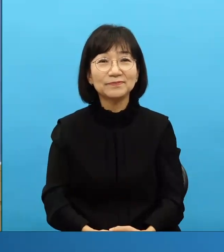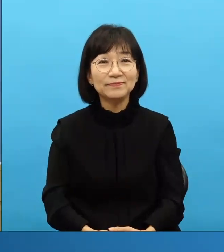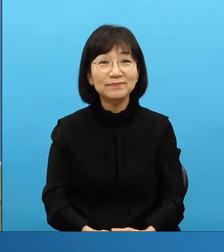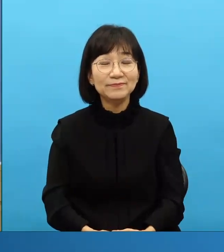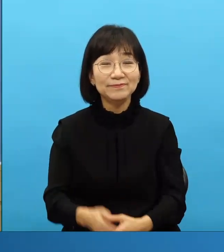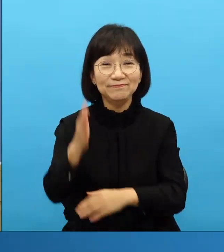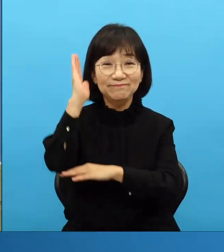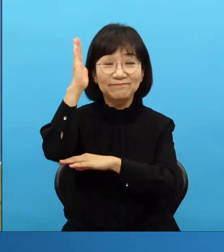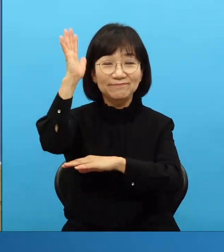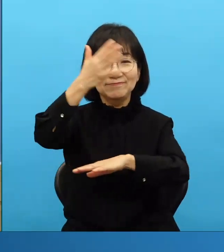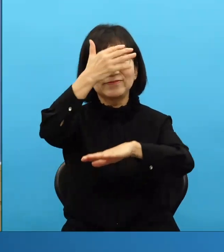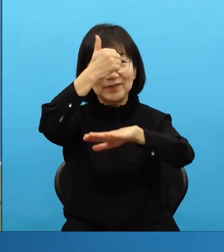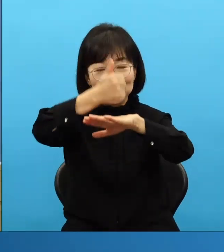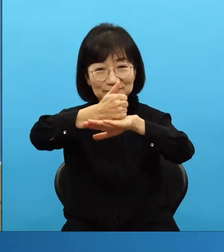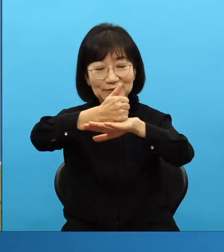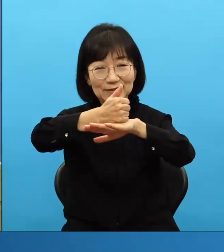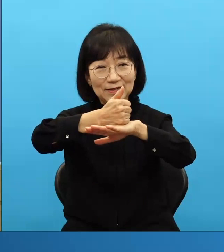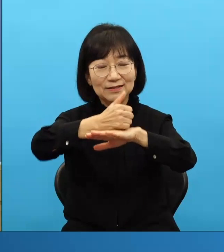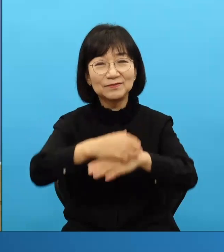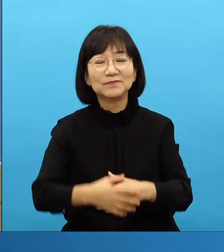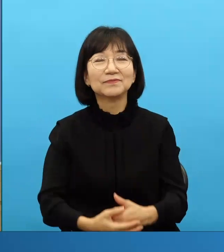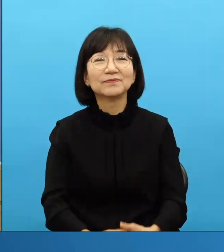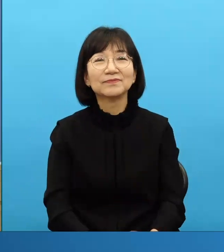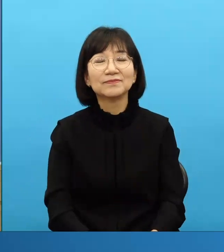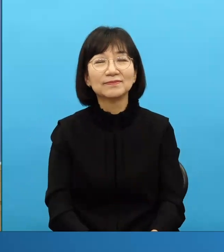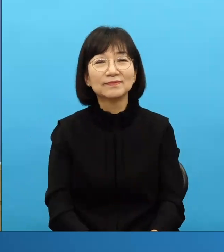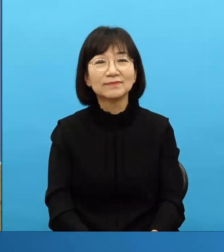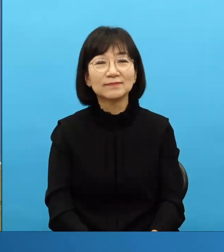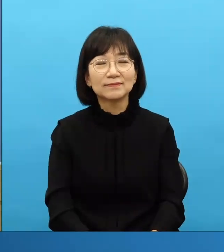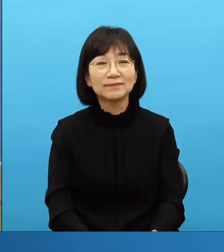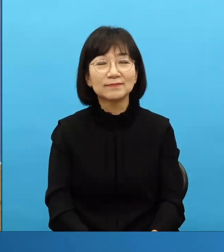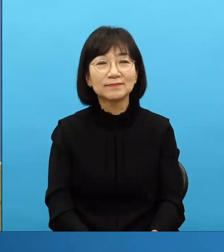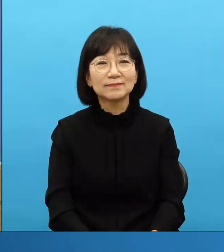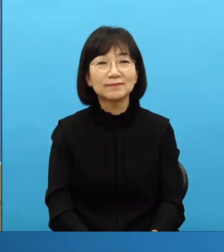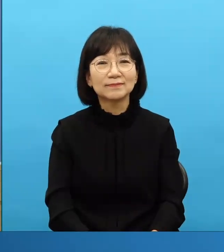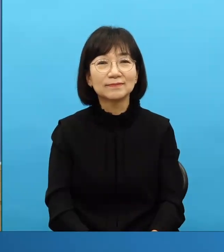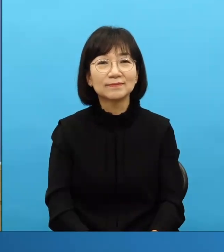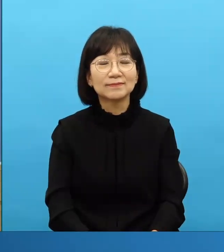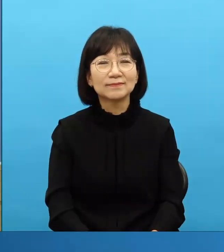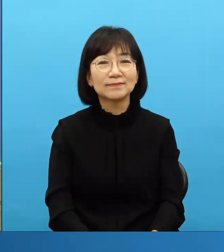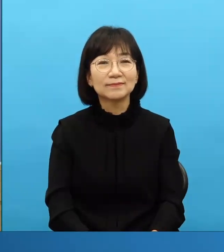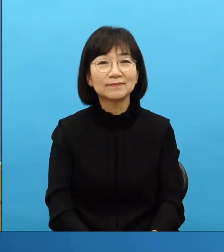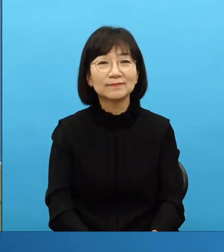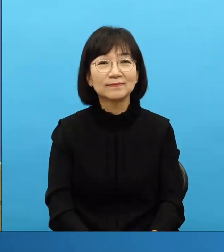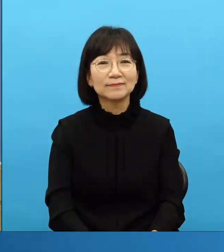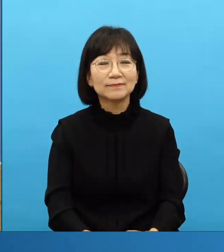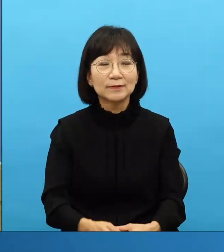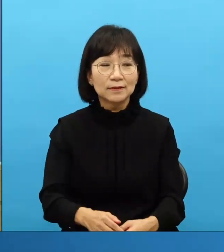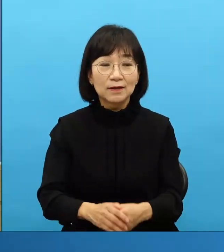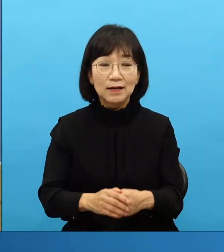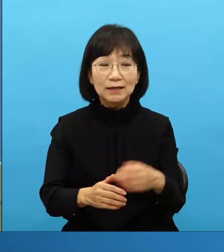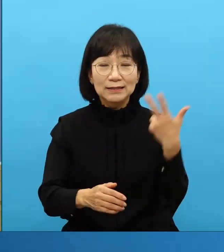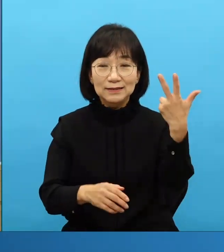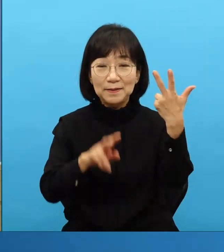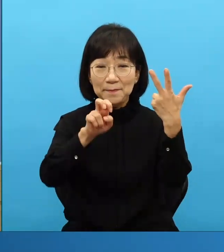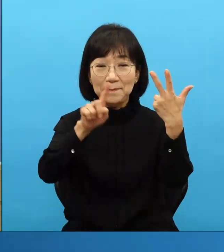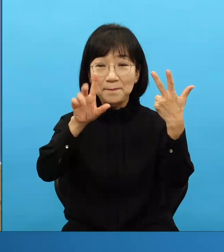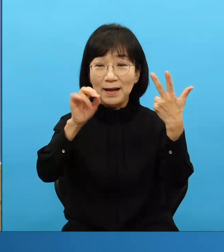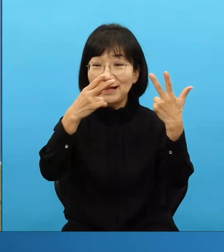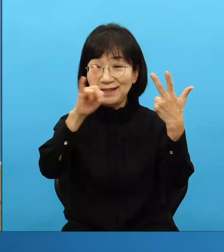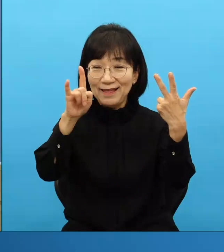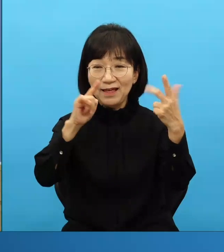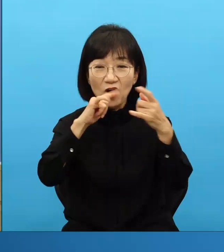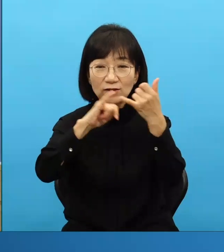말씀의 결론을 맺도록 하겠습니다. I'll come to the conclusion of today's word. 자, 하나님께서 우리가 7망대의 언약을 붙잡고